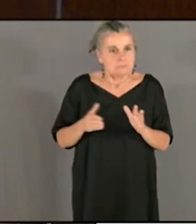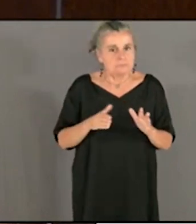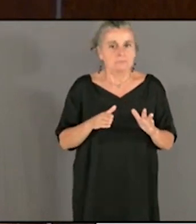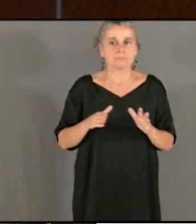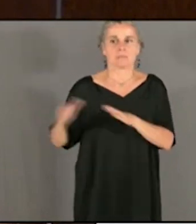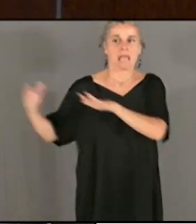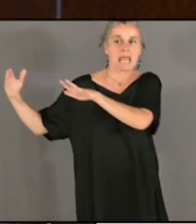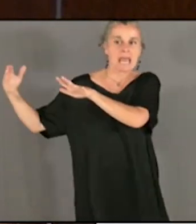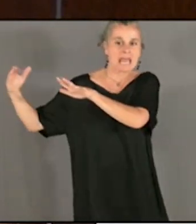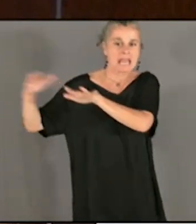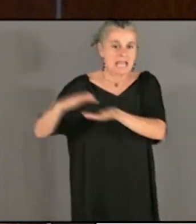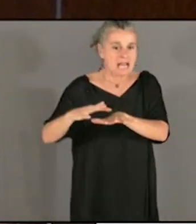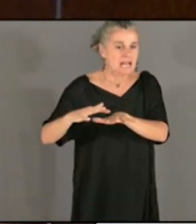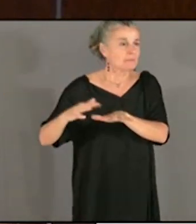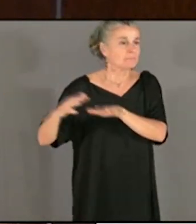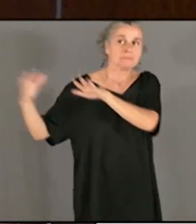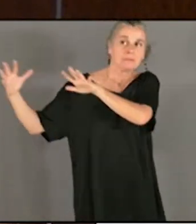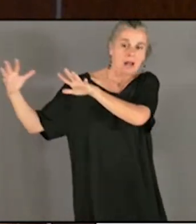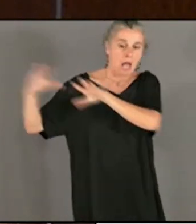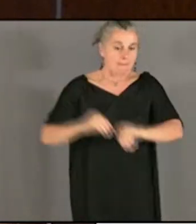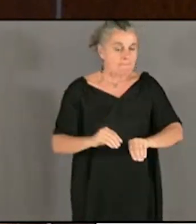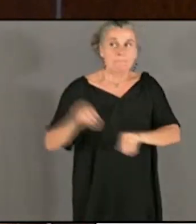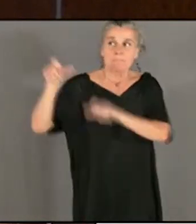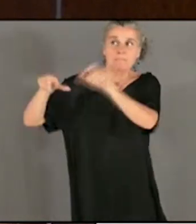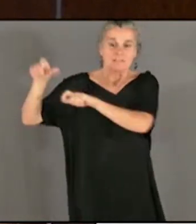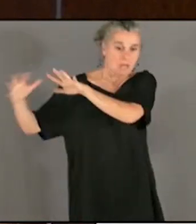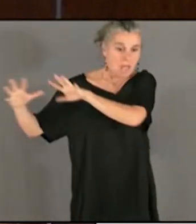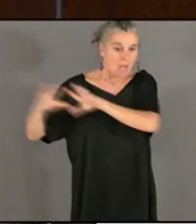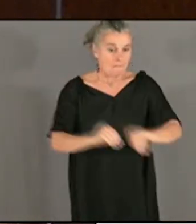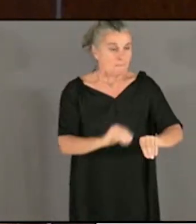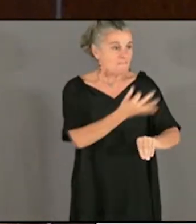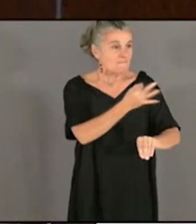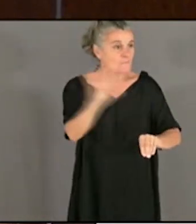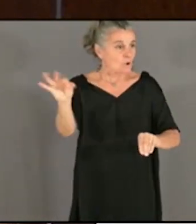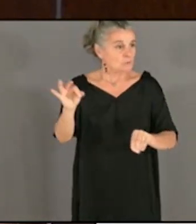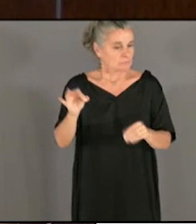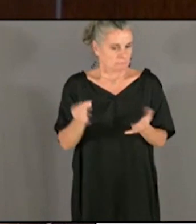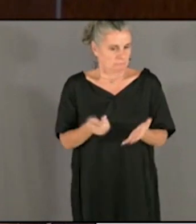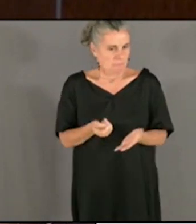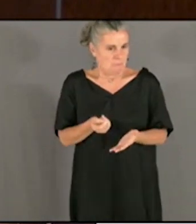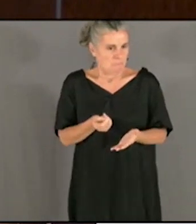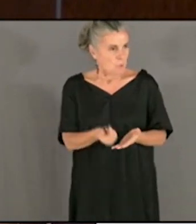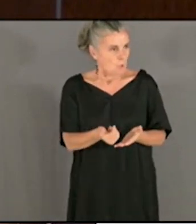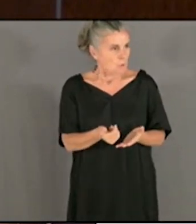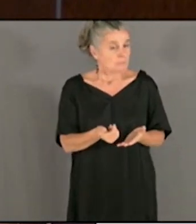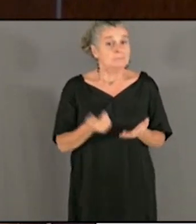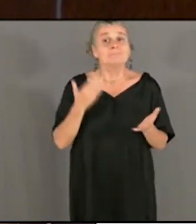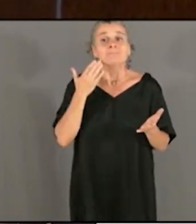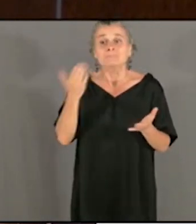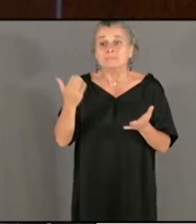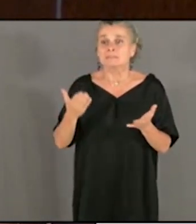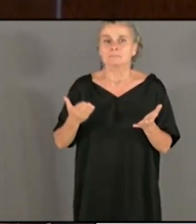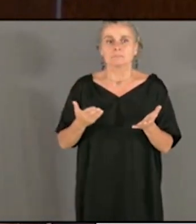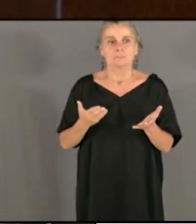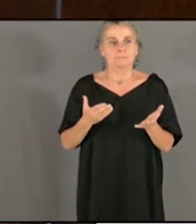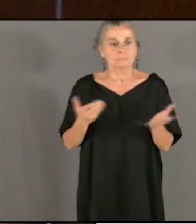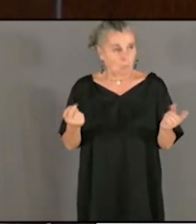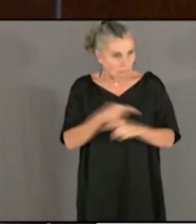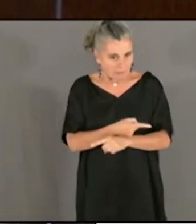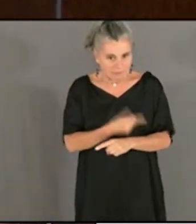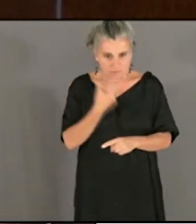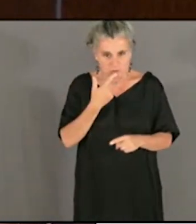la France. Nous assisterions même à un départ massif d'étrangers sur notre sol. Ne supportons